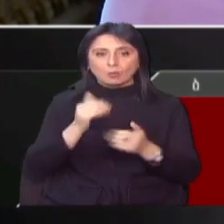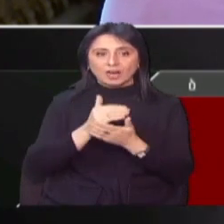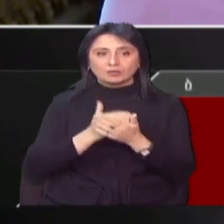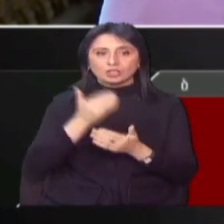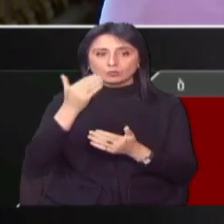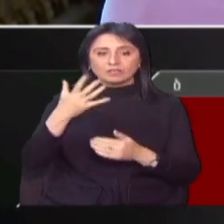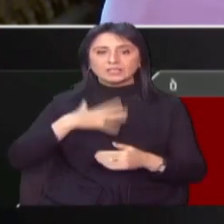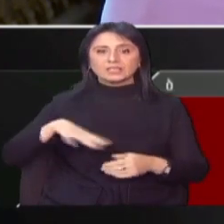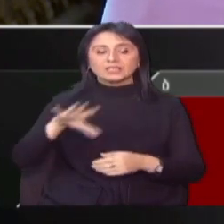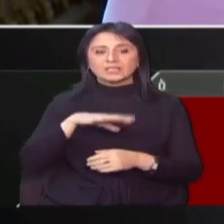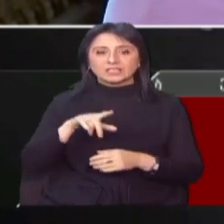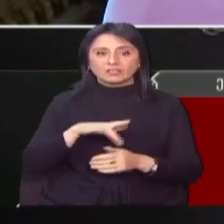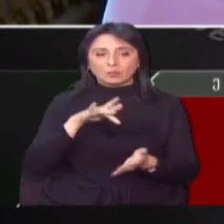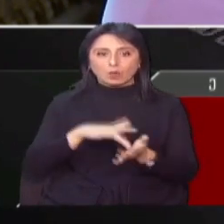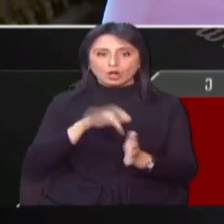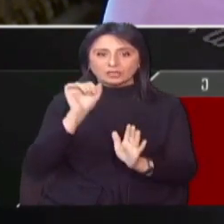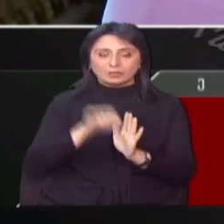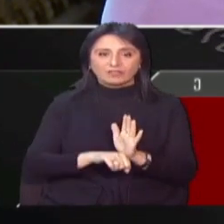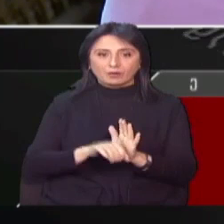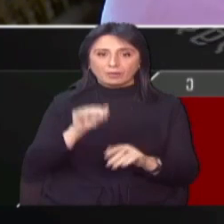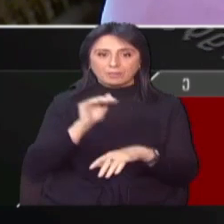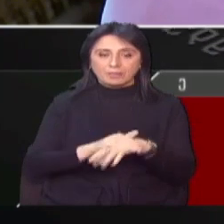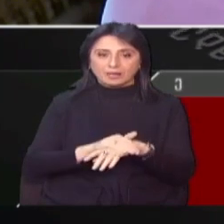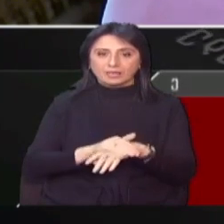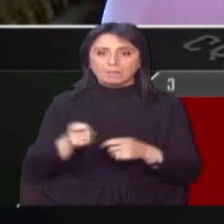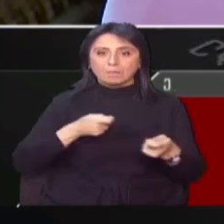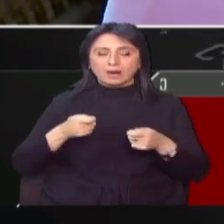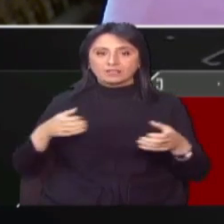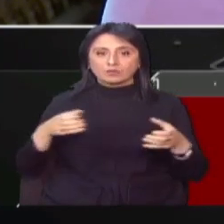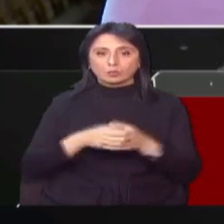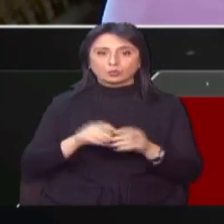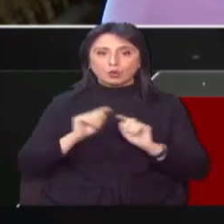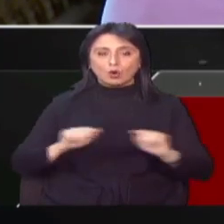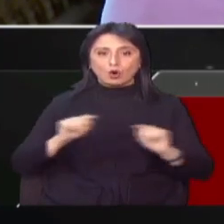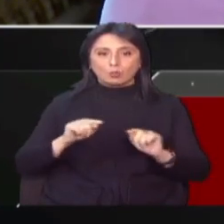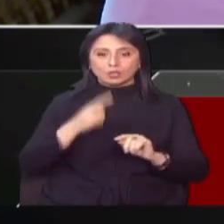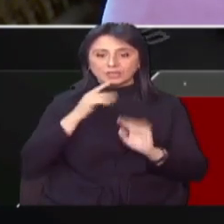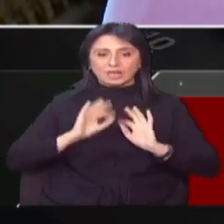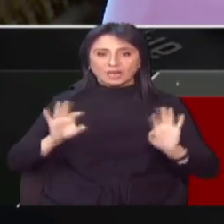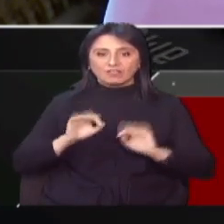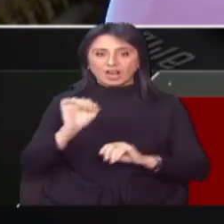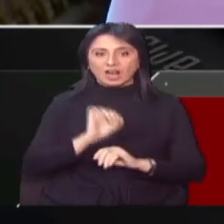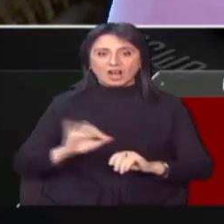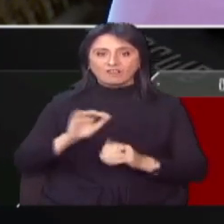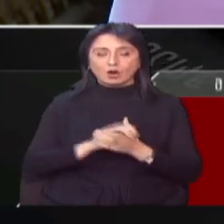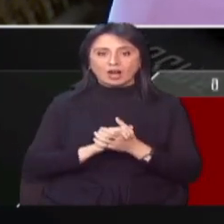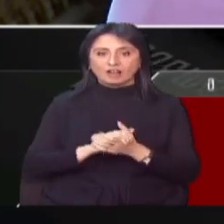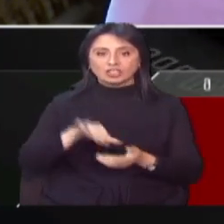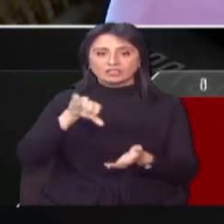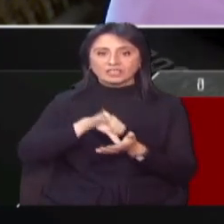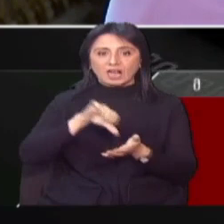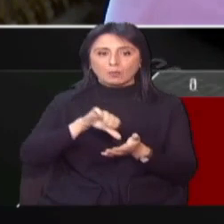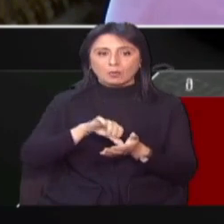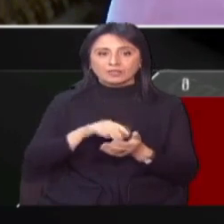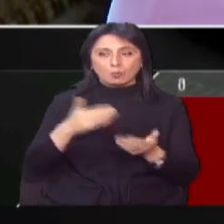რეჟიმის მიერ საქართველოს მოქალაქის მკვლელობის ფაქტი მართველი გუნდის ოპონენტების განცხადებით ევროკავშირის